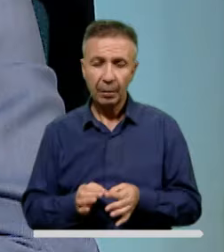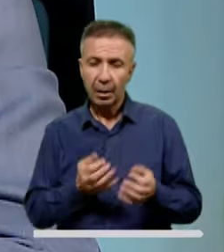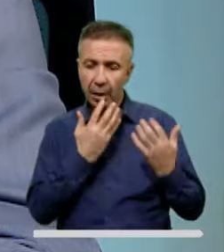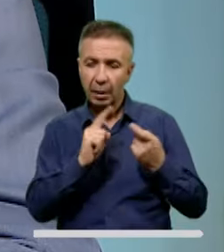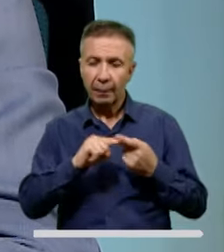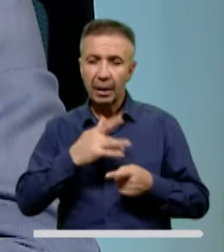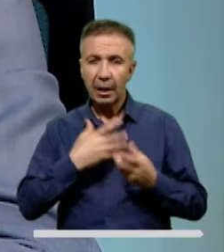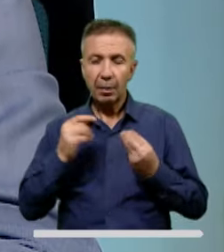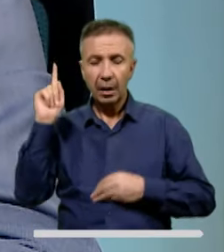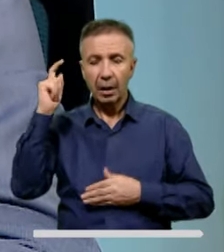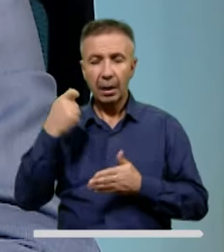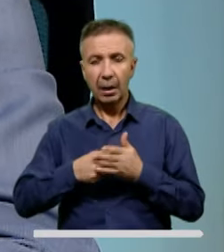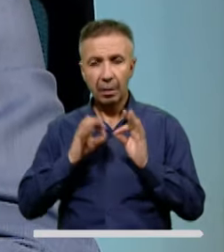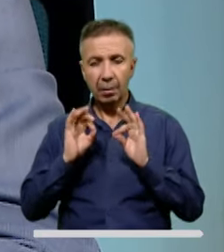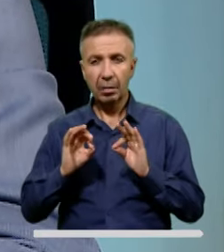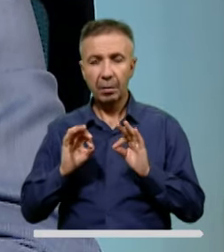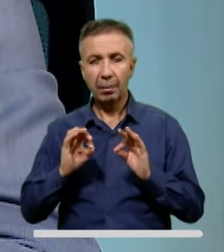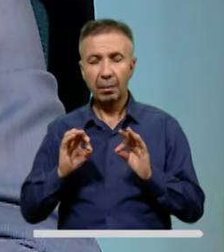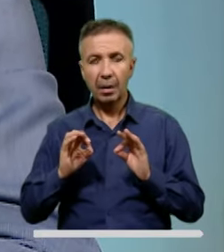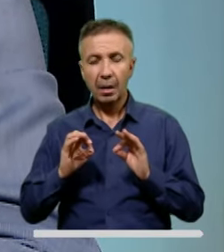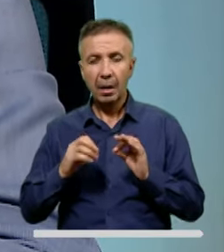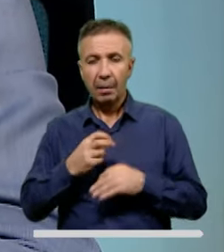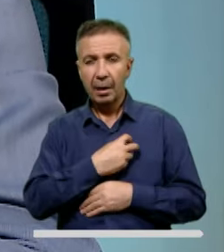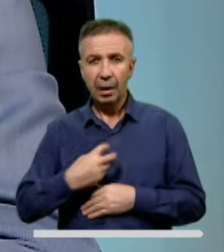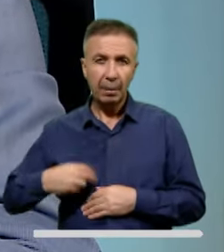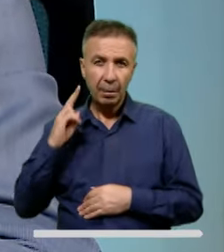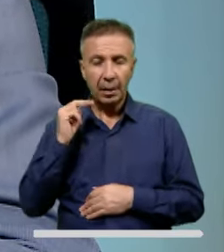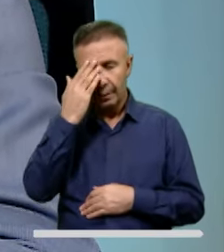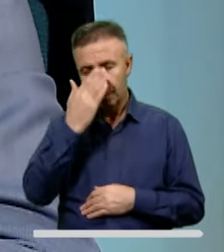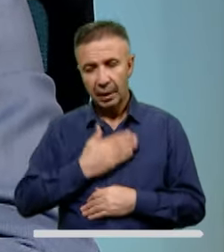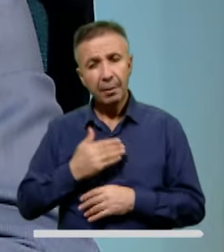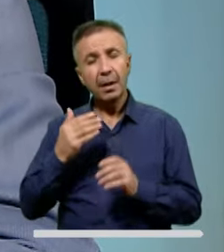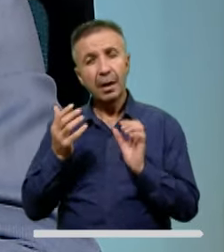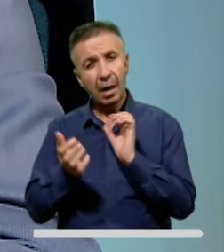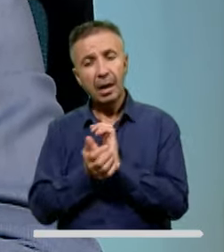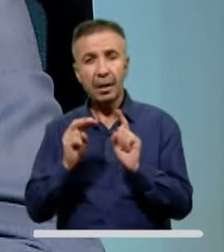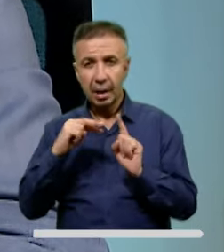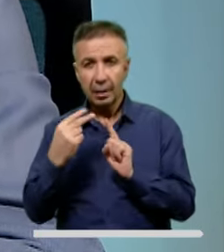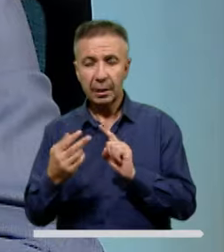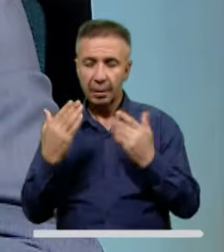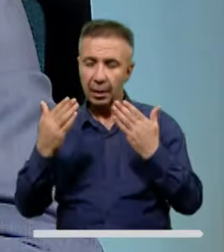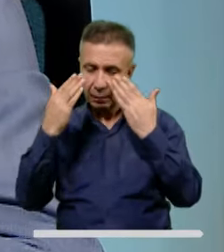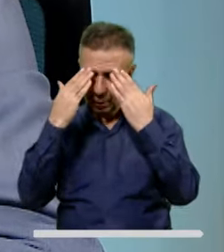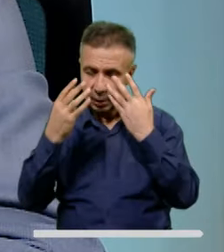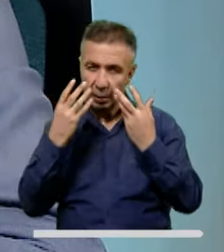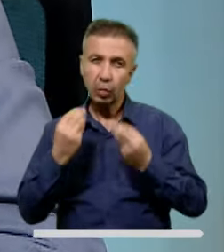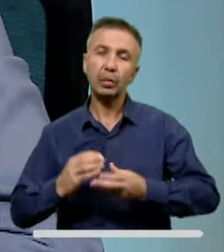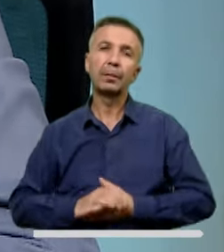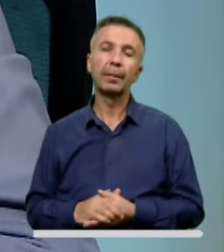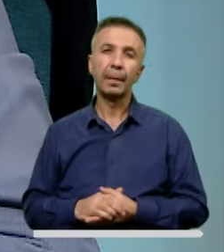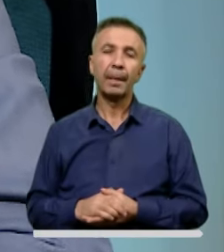Elhamdülillahi rabbil alemin. Vessalatü vesselamü ala resulina Muhammedin ve ala alihi ve sahbihi